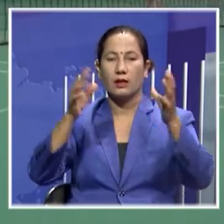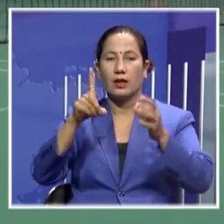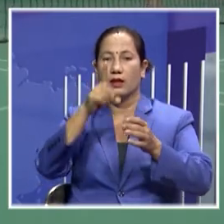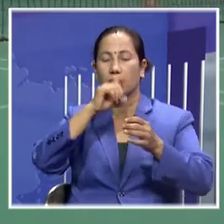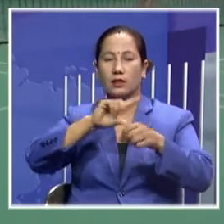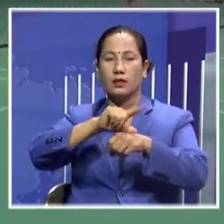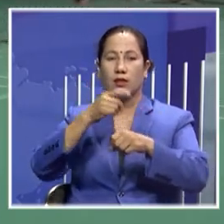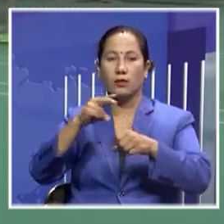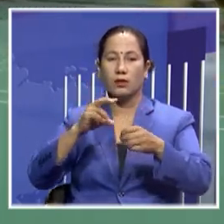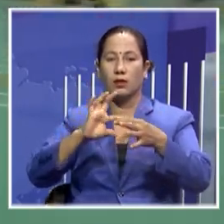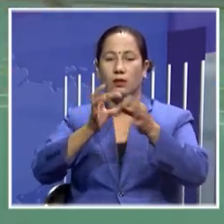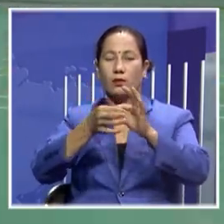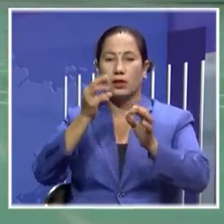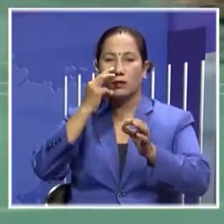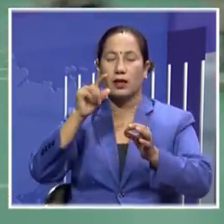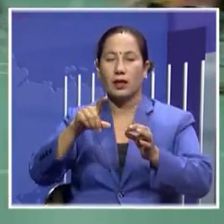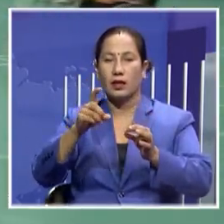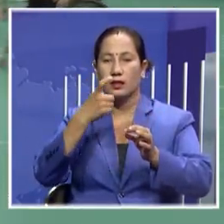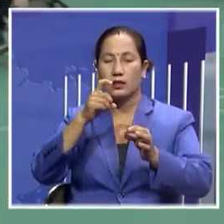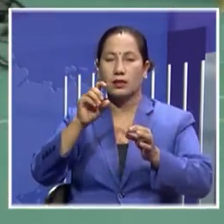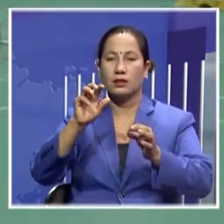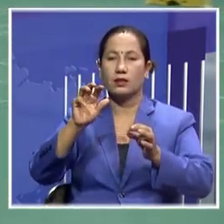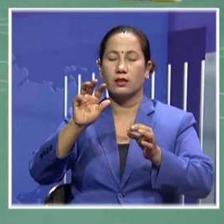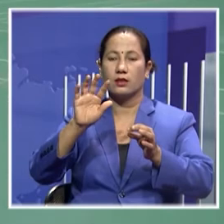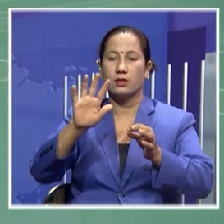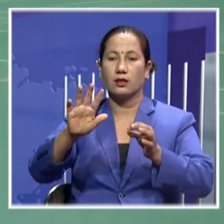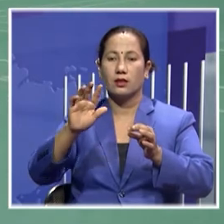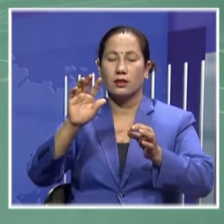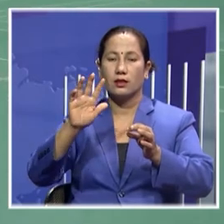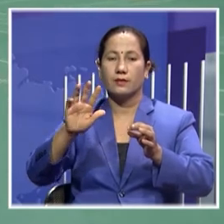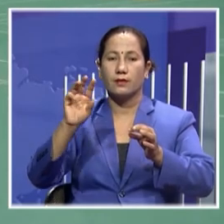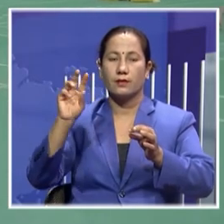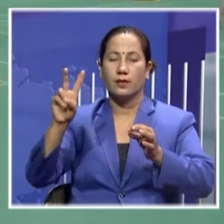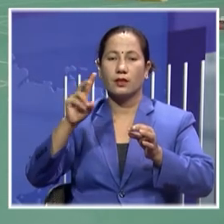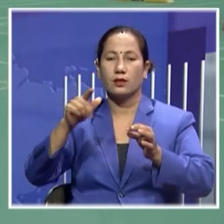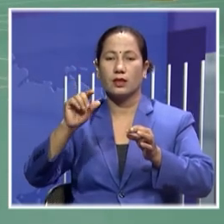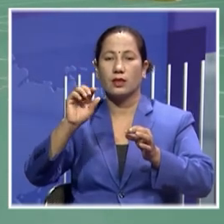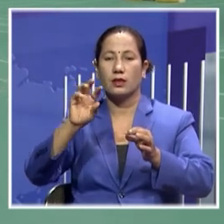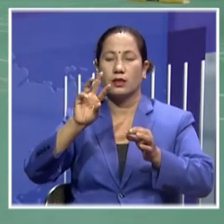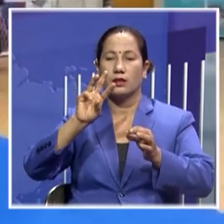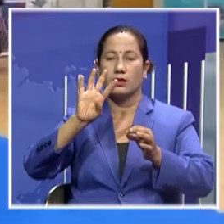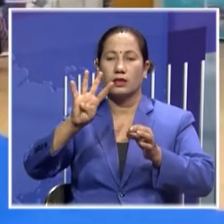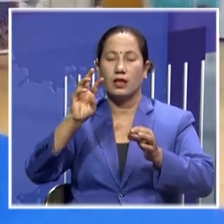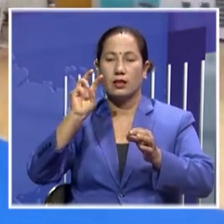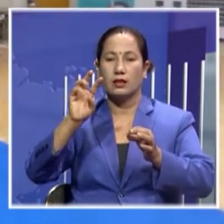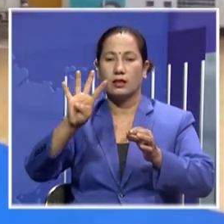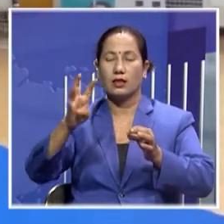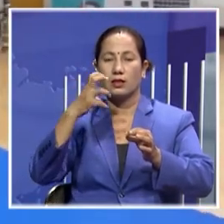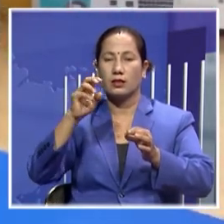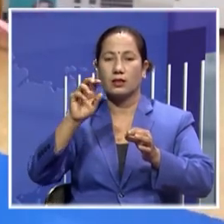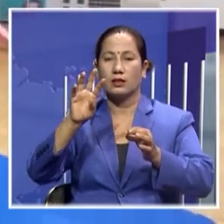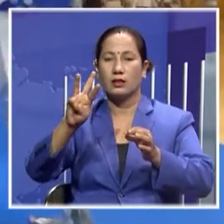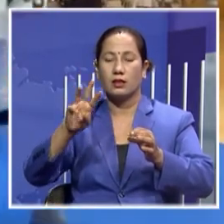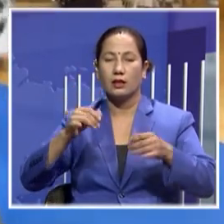भएको पाराओलम्पिकमा 162 देशका विशेष क्षमता भएका 4,403 खेलाडीले